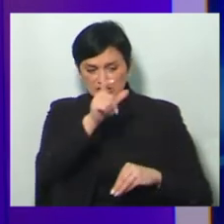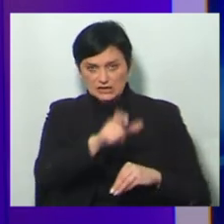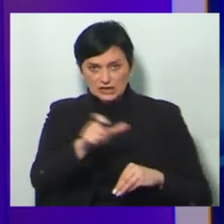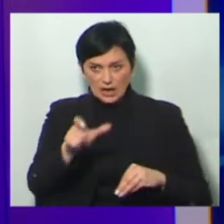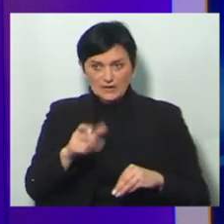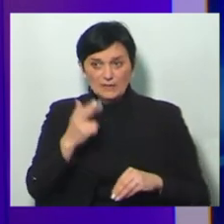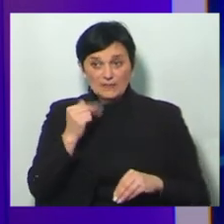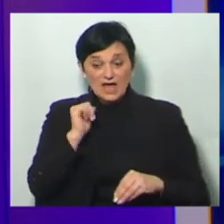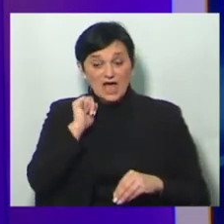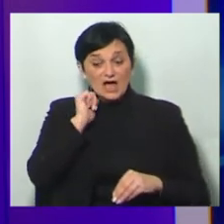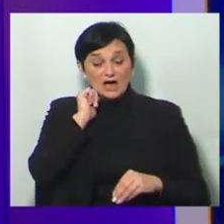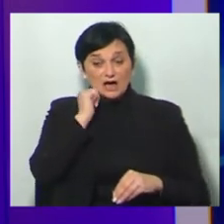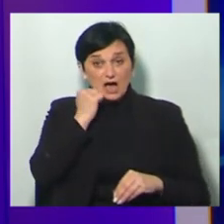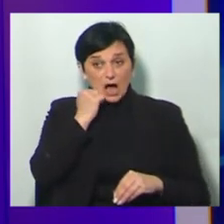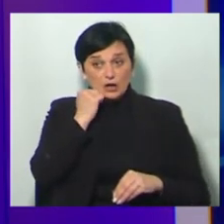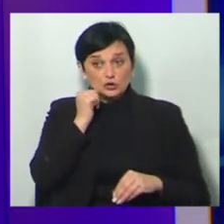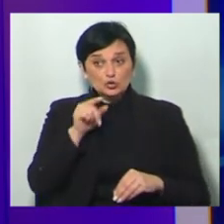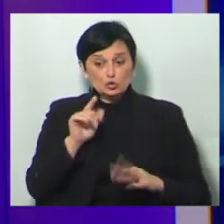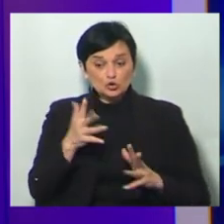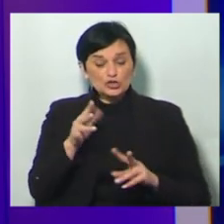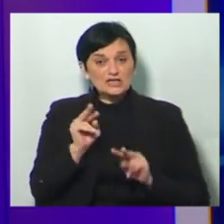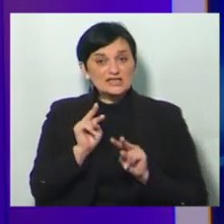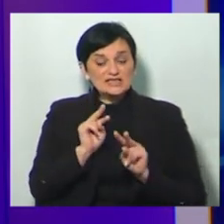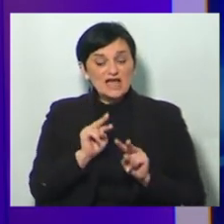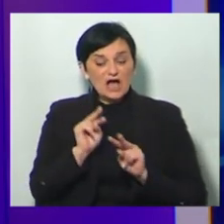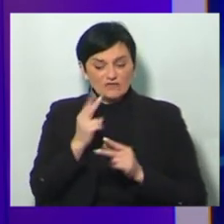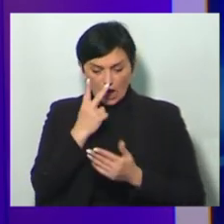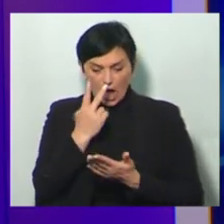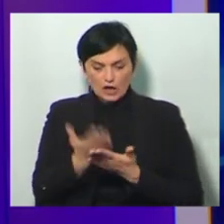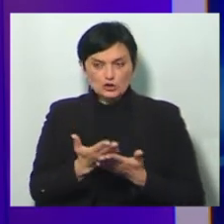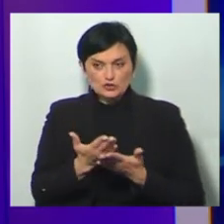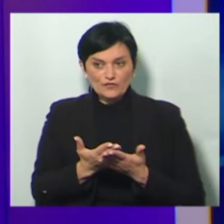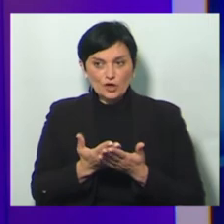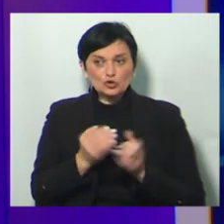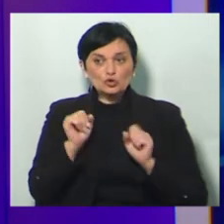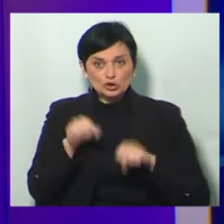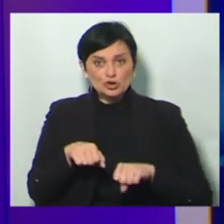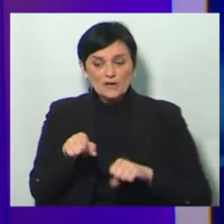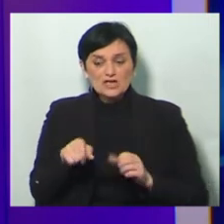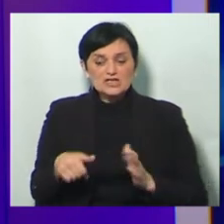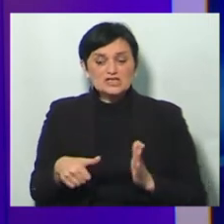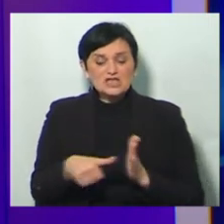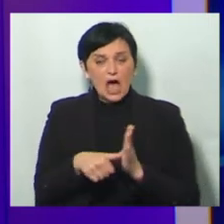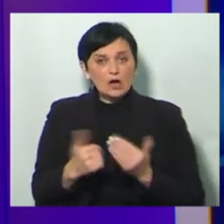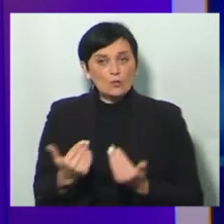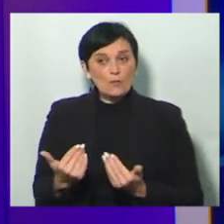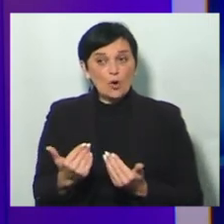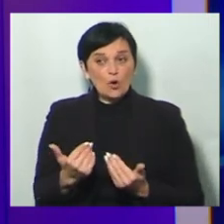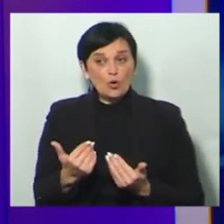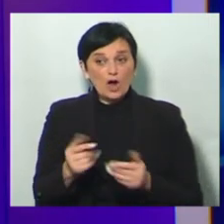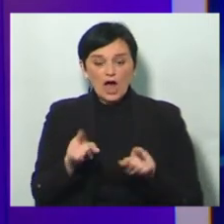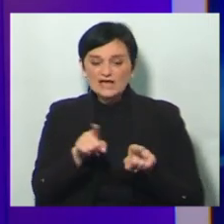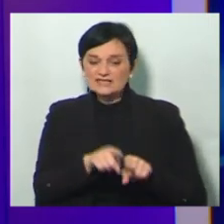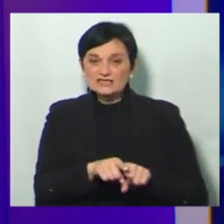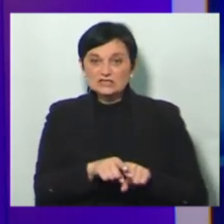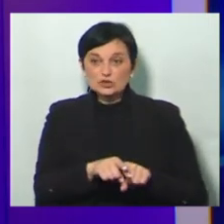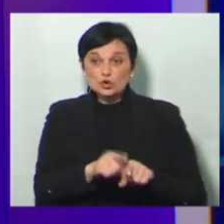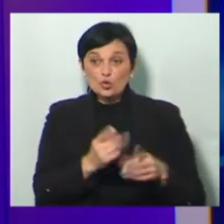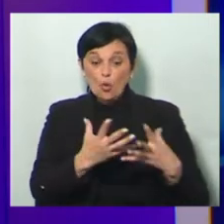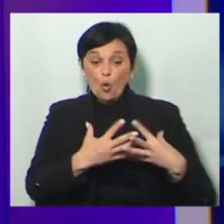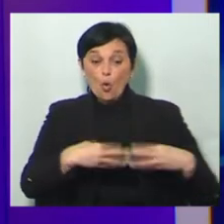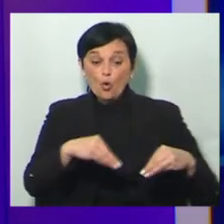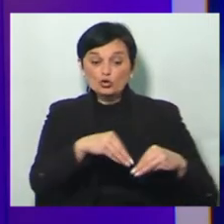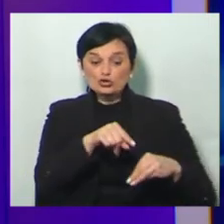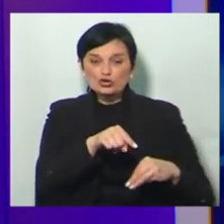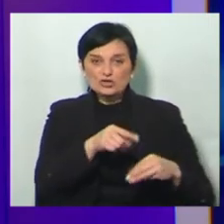ადამიანების და ხანდაზმულების შემთხვევაში დაკვირვება მაჩვენა, რომ დიახ, ეს შეიძლება დაეხმაროს მათ, მაგრამ არა ისე როგორც ეს ხდება